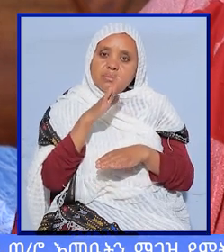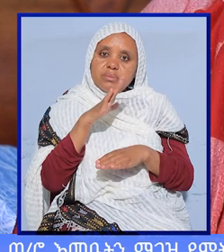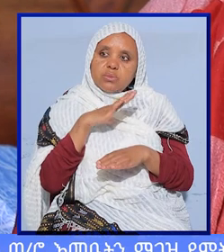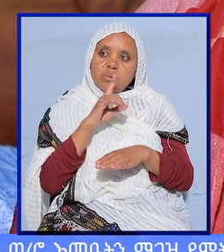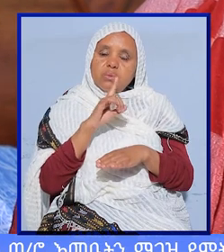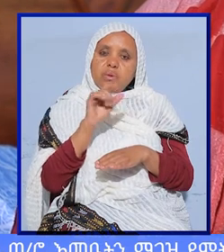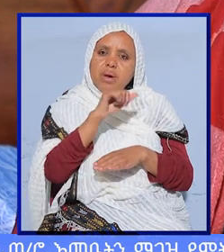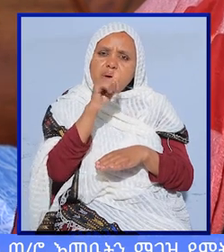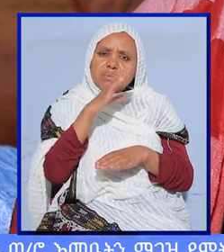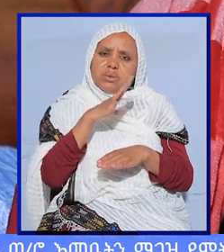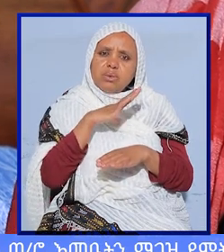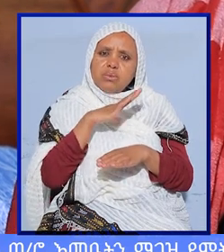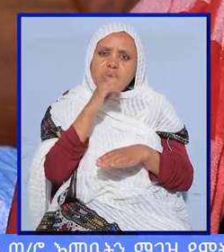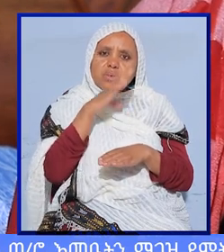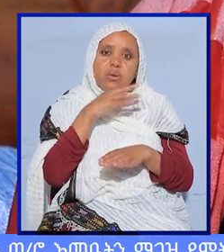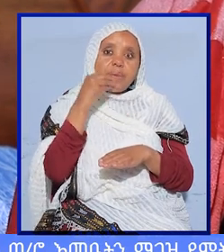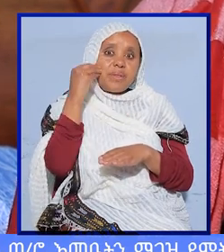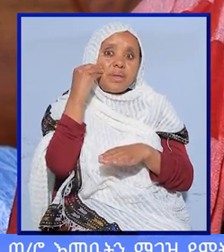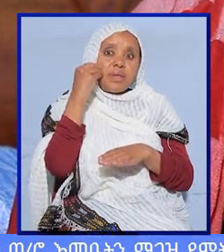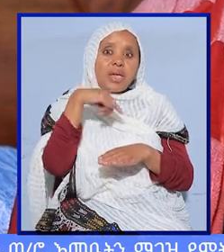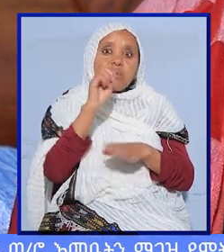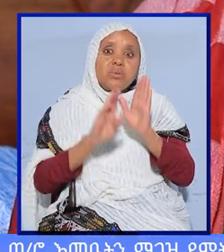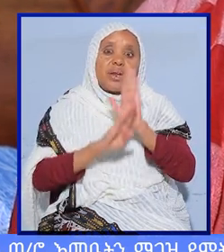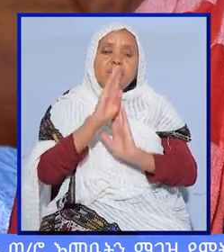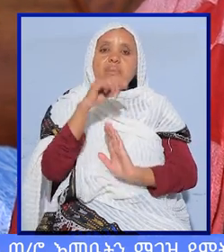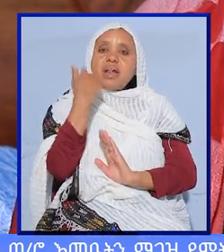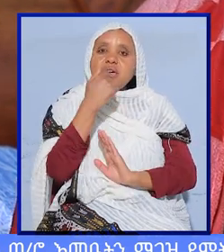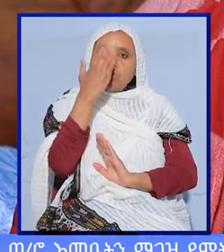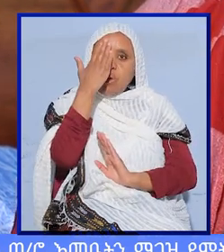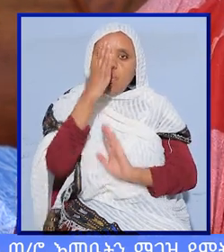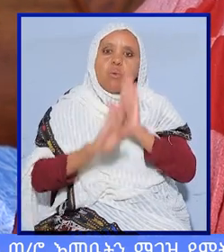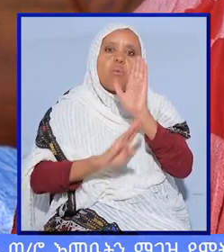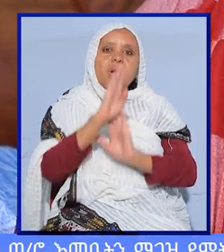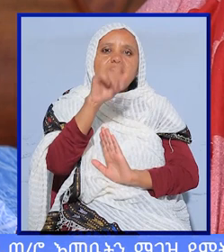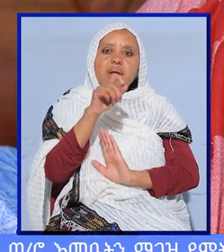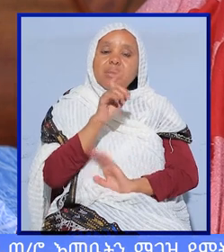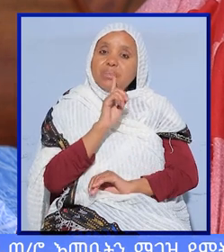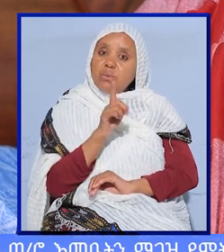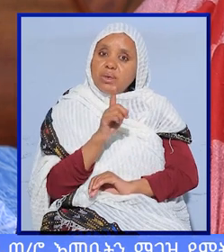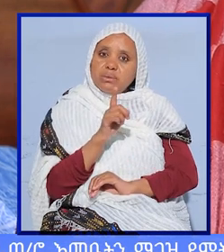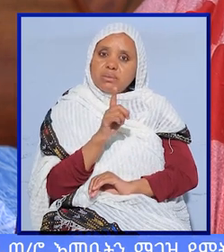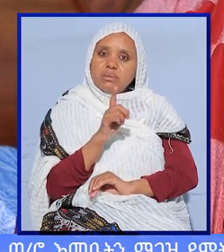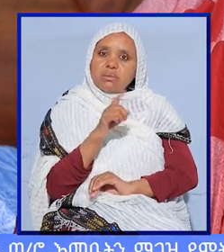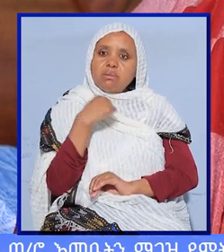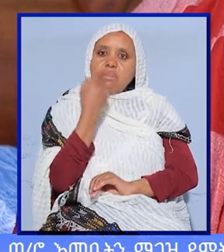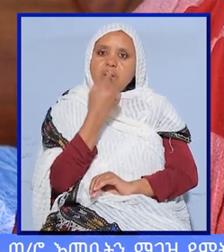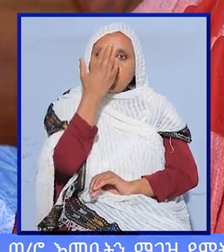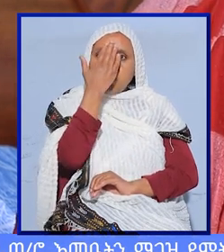እኔ ለማንም ሰው ግን ማንም ሰው የሰው ቤት ሂዶ ሲያድግ ራሱን ማንነቱን አውቆ ማድረግ አለበት